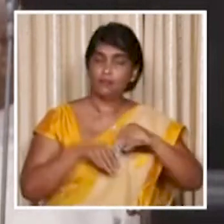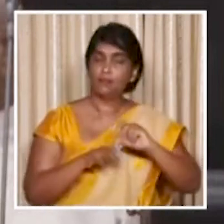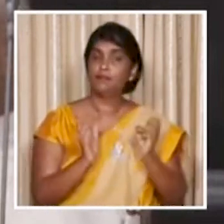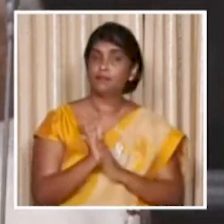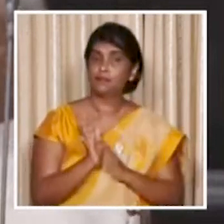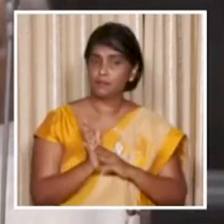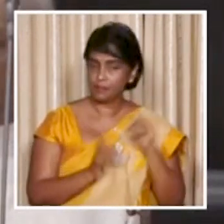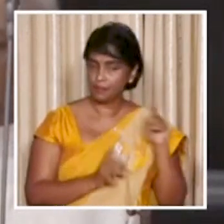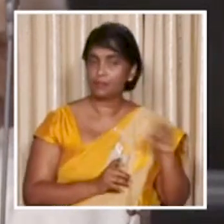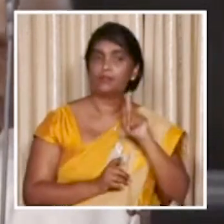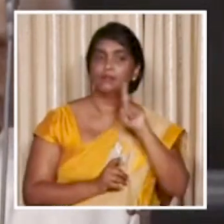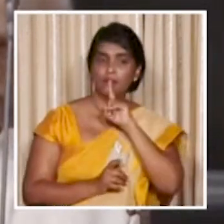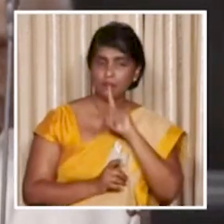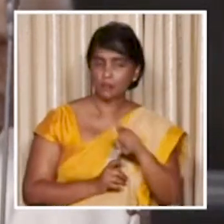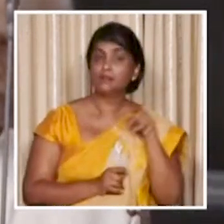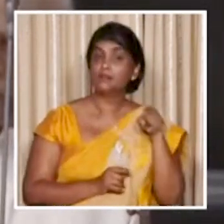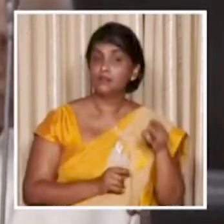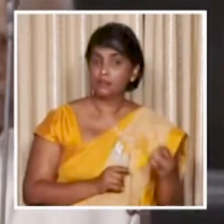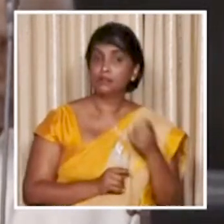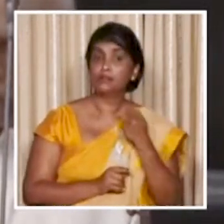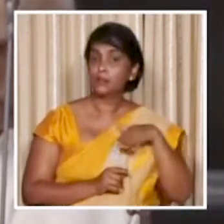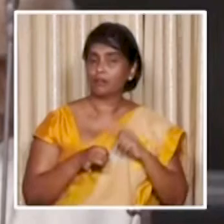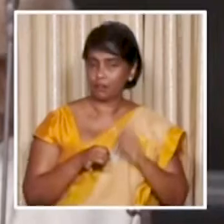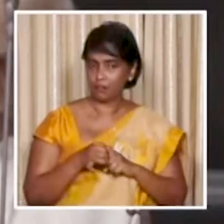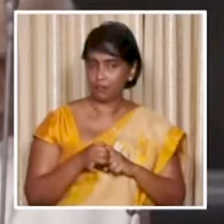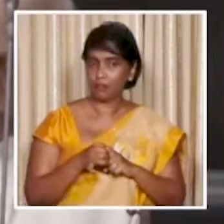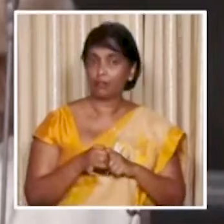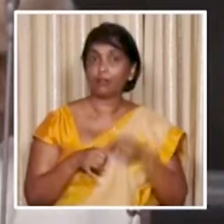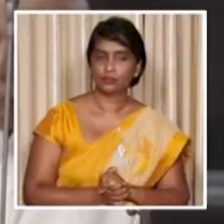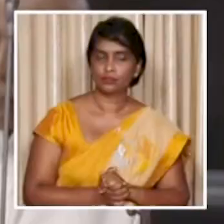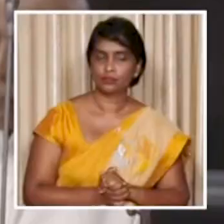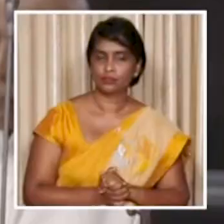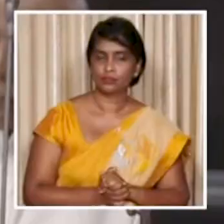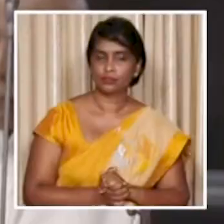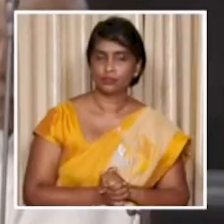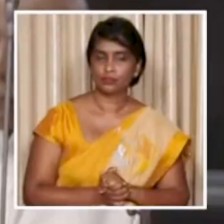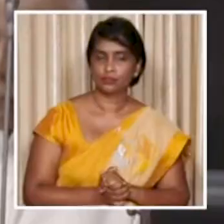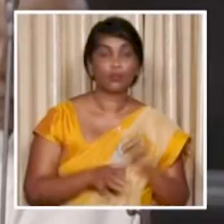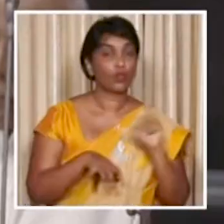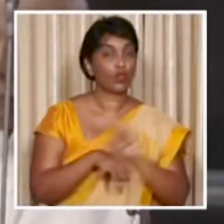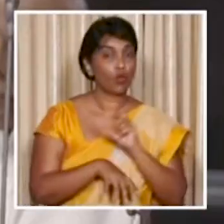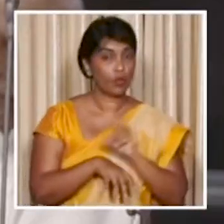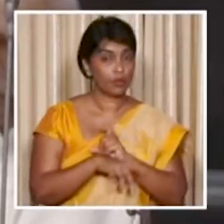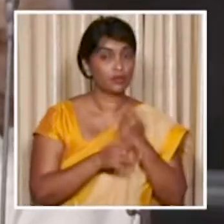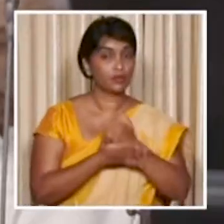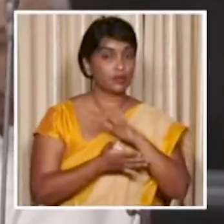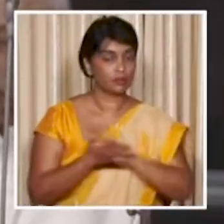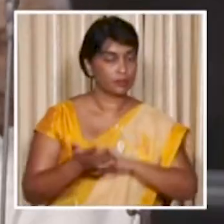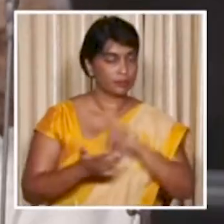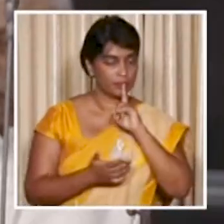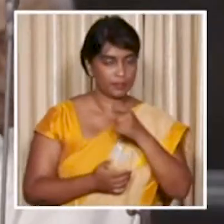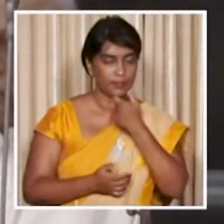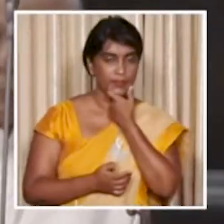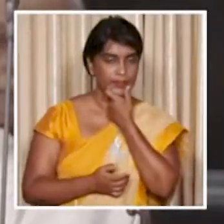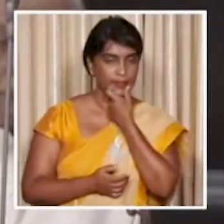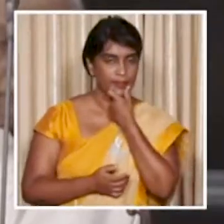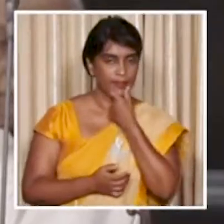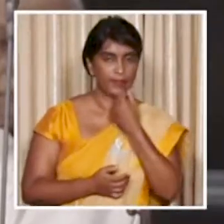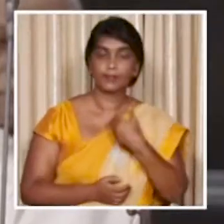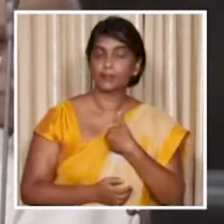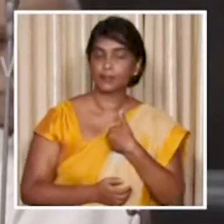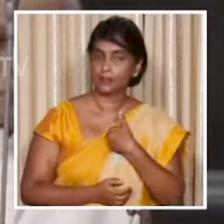කොමිසමෙන් කියන්න ඕනේ. මෙන්න මේ මූලික ප්‍රශ්නේ මෙතන තිබුණා. කොමසාරිස්වරයා ලියලා කියනවා